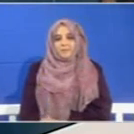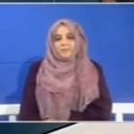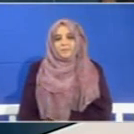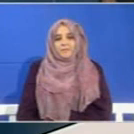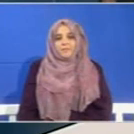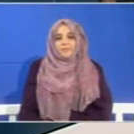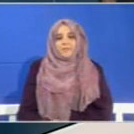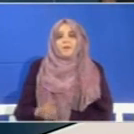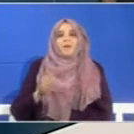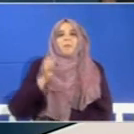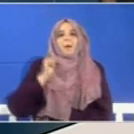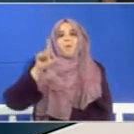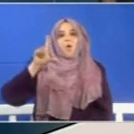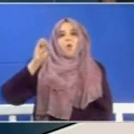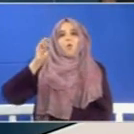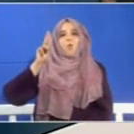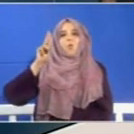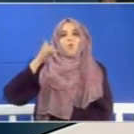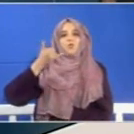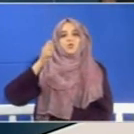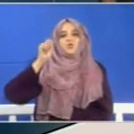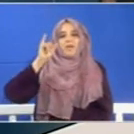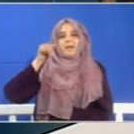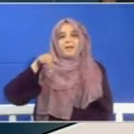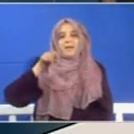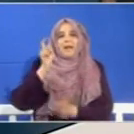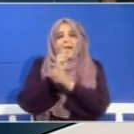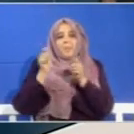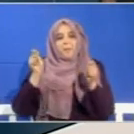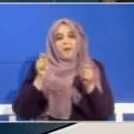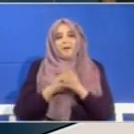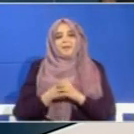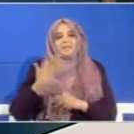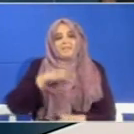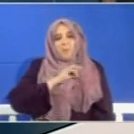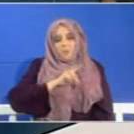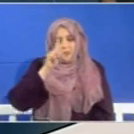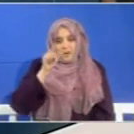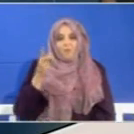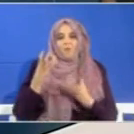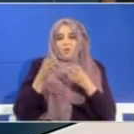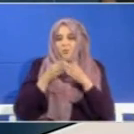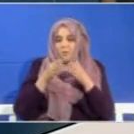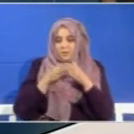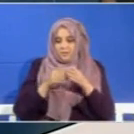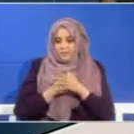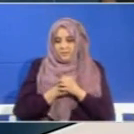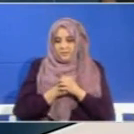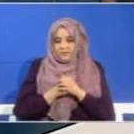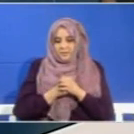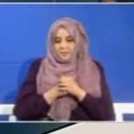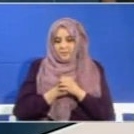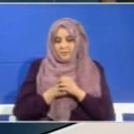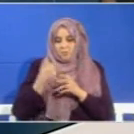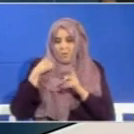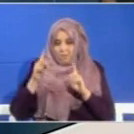عنابه. السلام عليكم. السلام عليكم. مرحبا. وعليكم السلام ورحمه الله. السلام على الشيخ، حاب نسق فيه برك. انا رحت